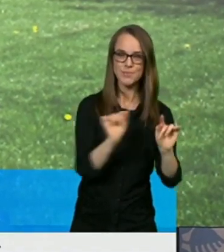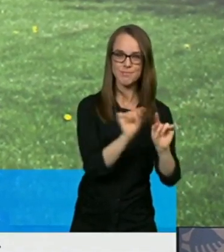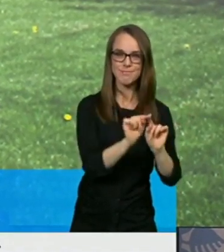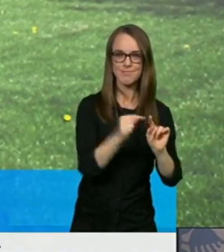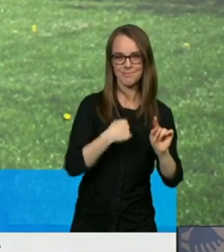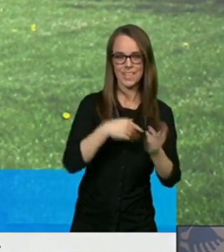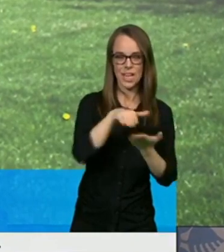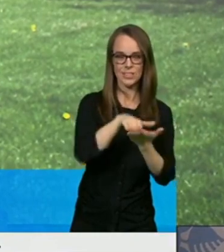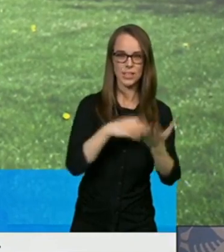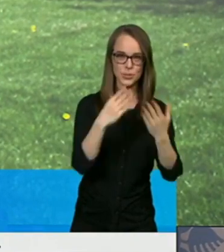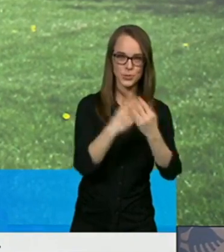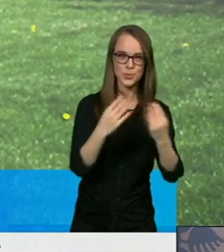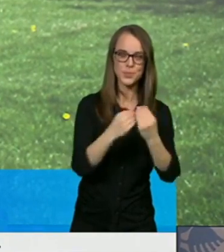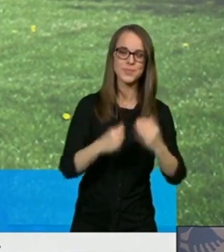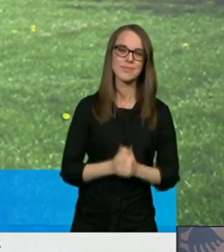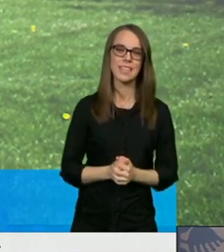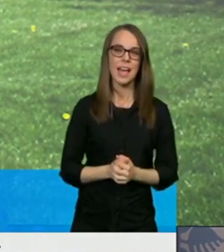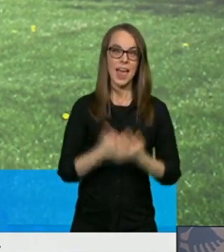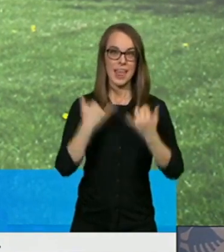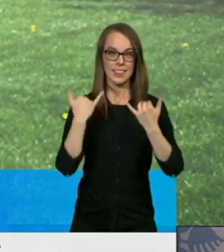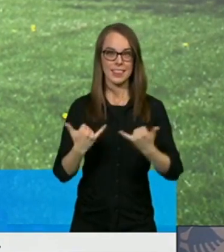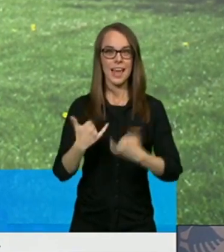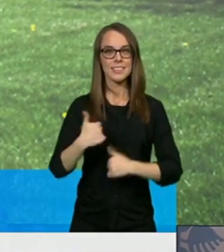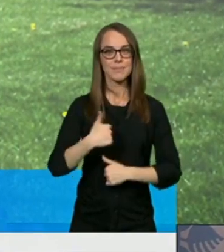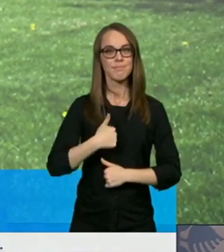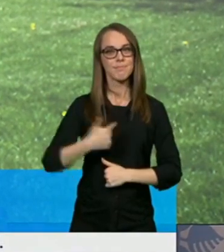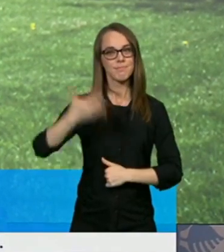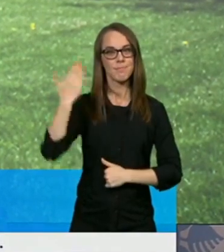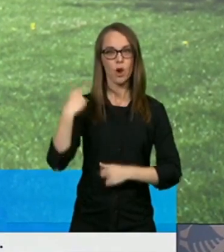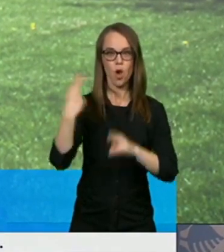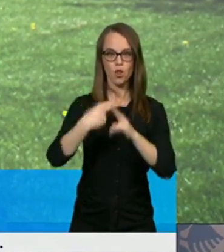jménem ministerstva financí předložila